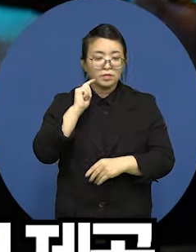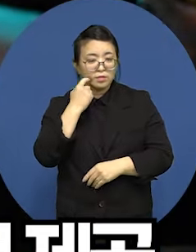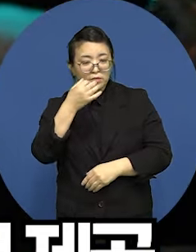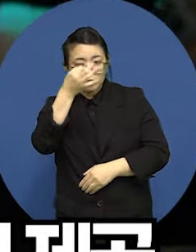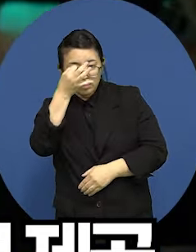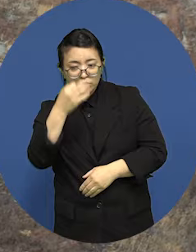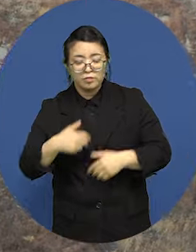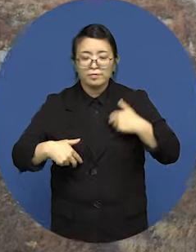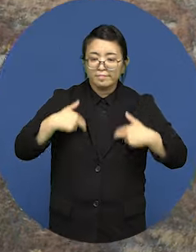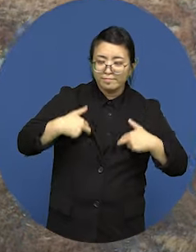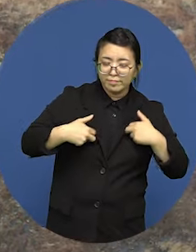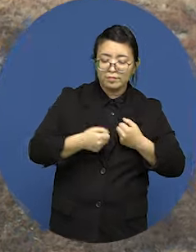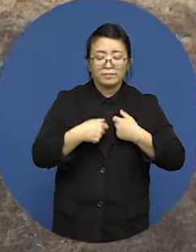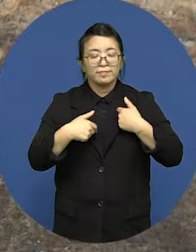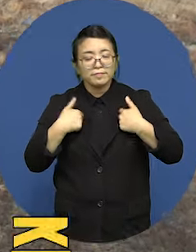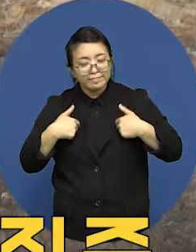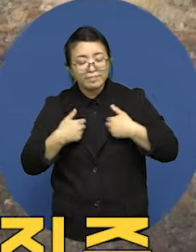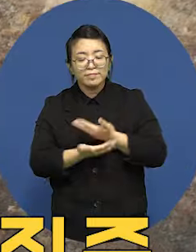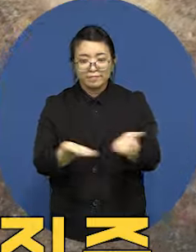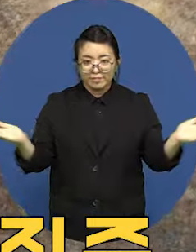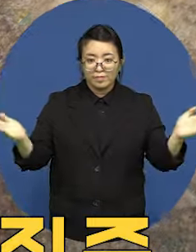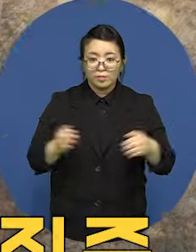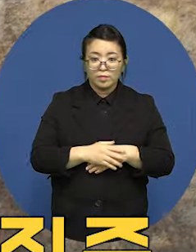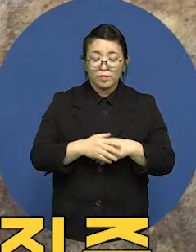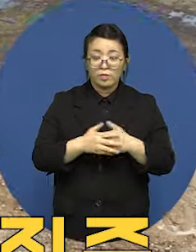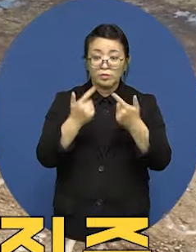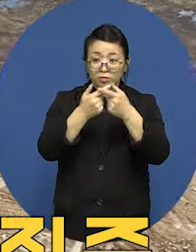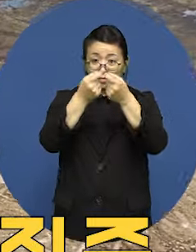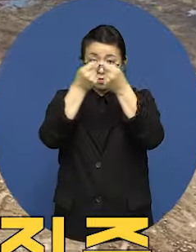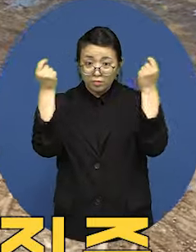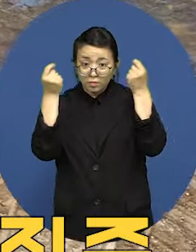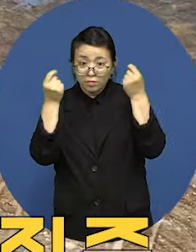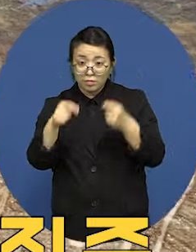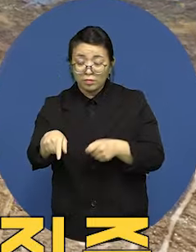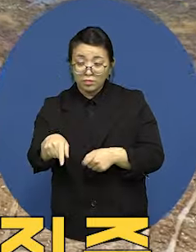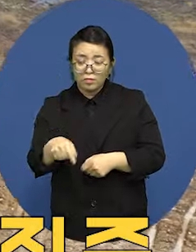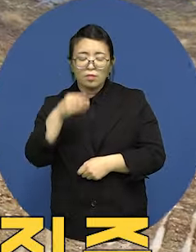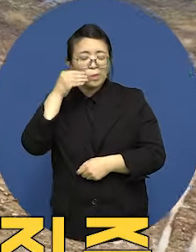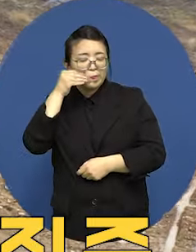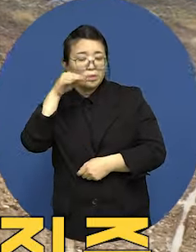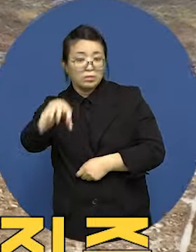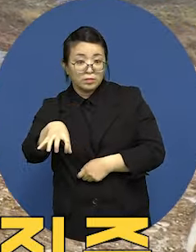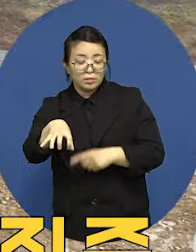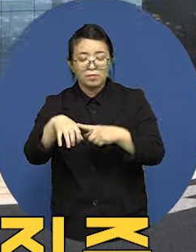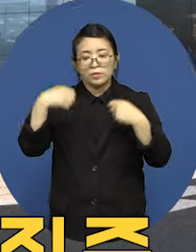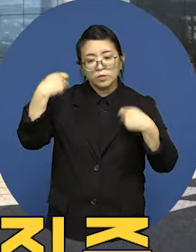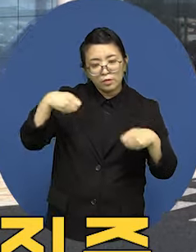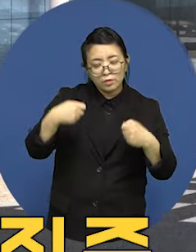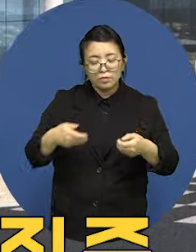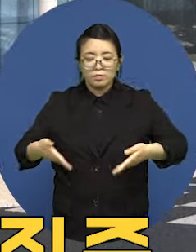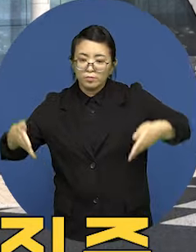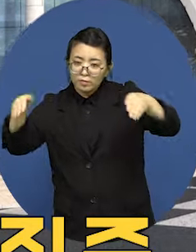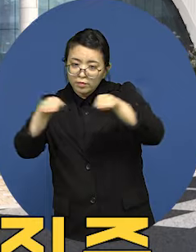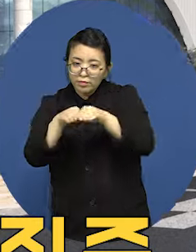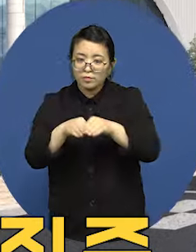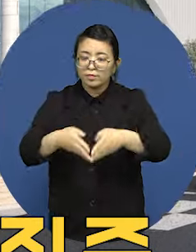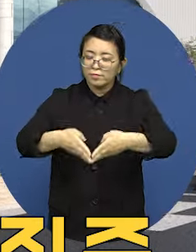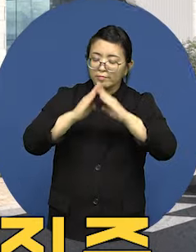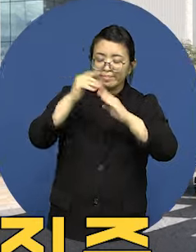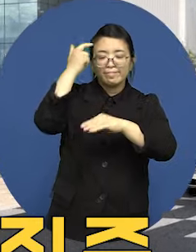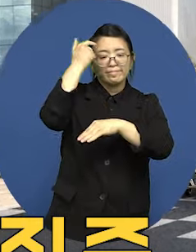있습니다. 부산대 양산 캠퍼스 유휴부지에 공연장과 미술관을 복합화한 양산 문화예술의 전당 건립